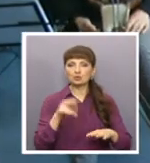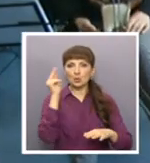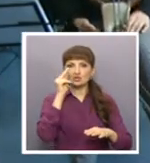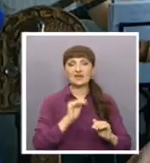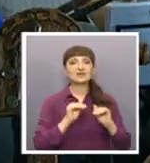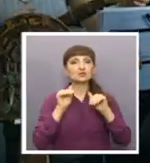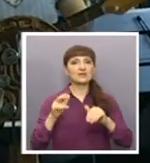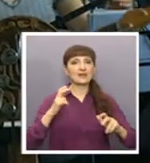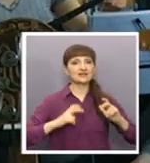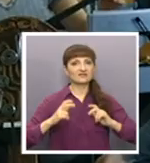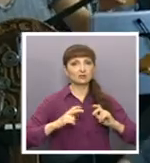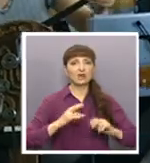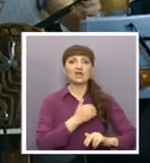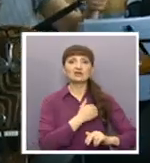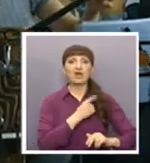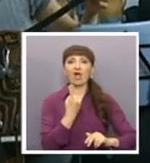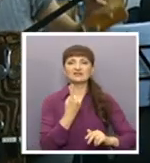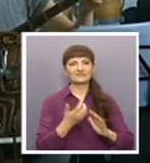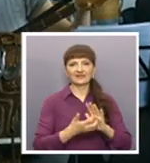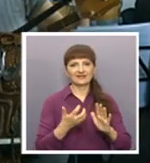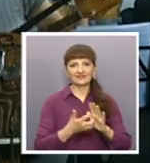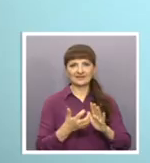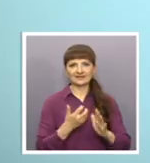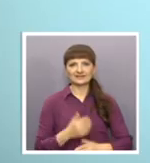поступить в консерваторию, одного желания недостаточно.